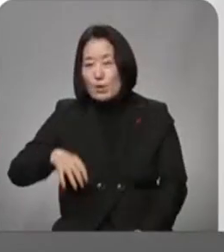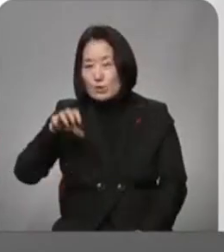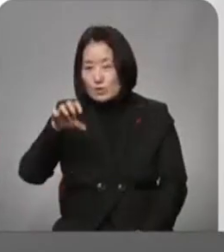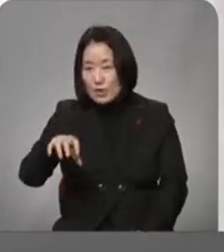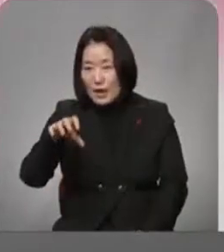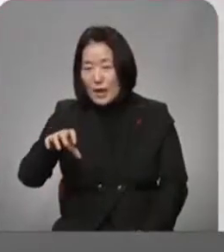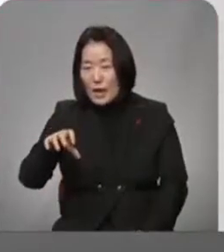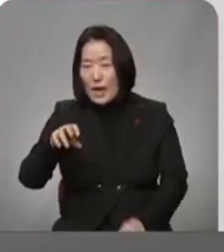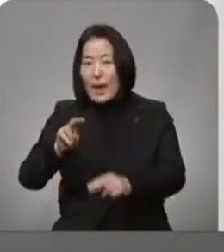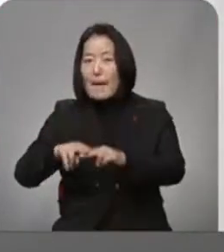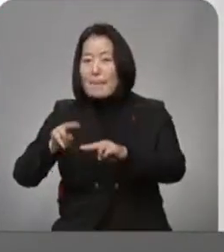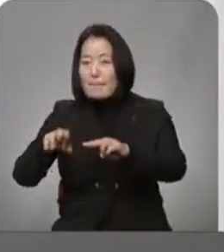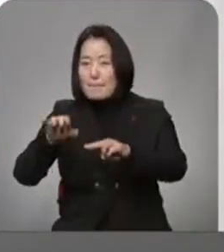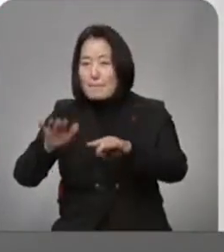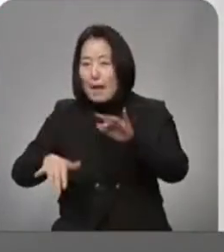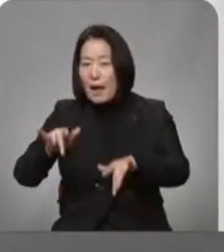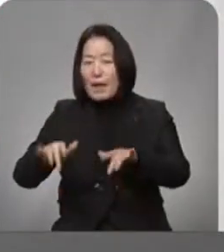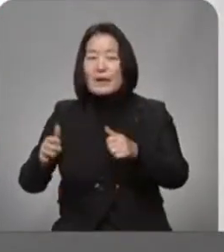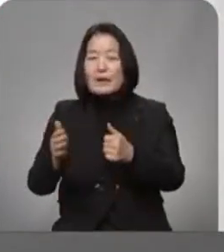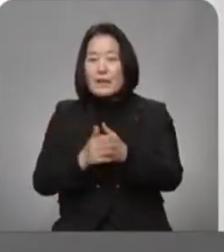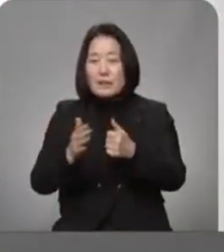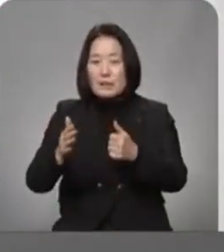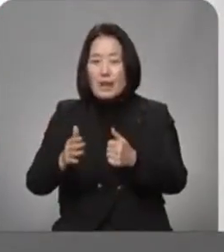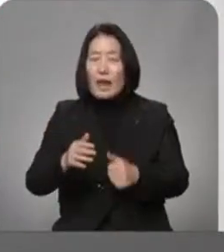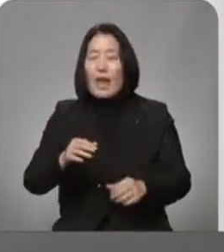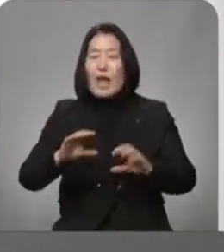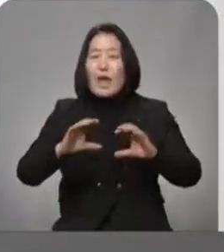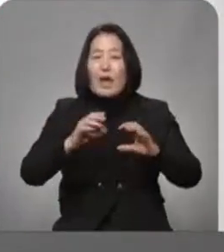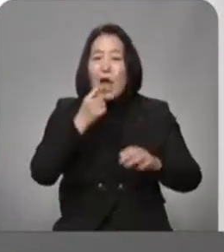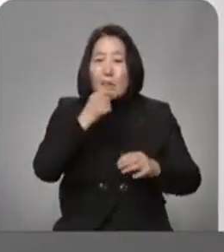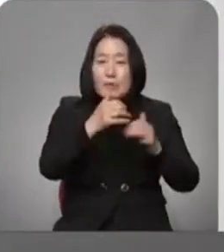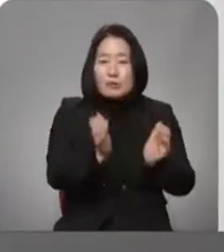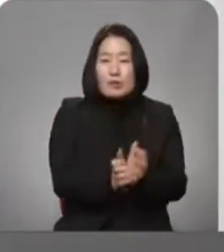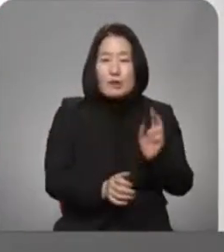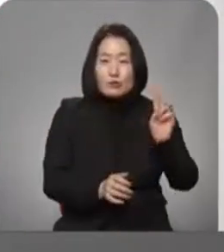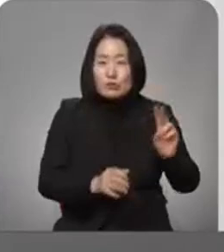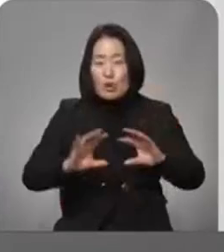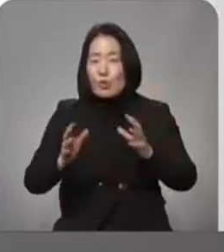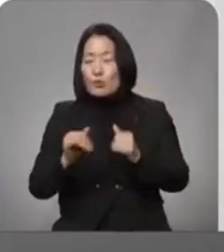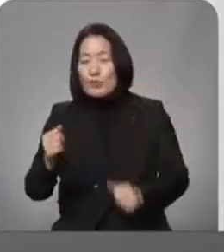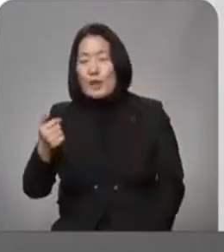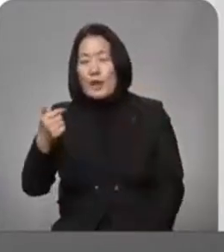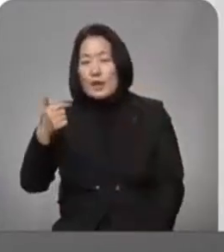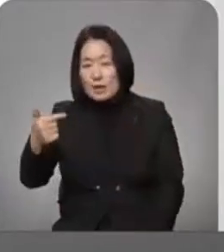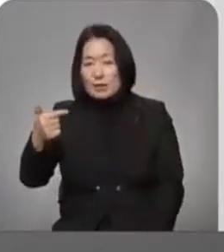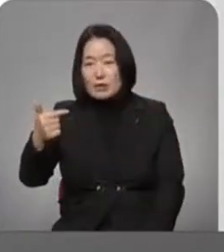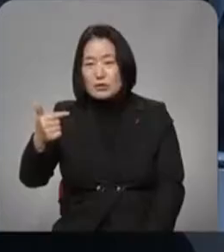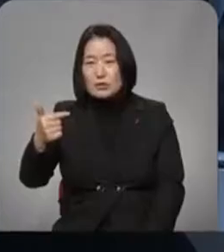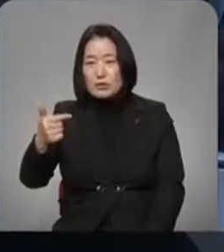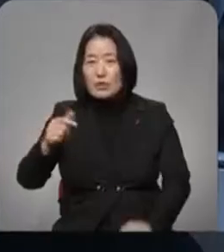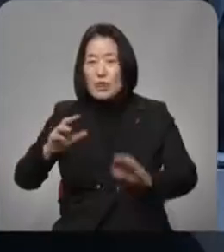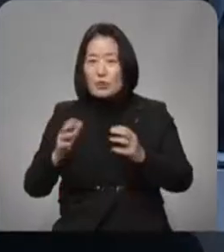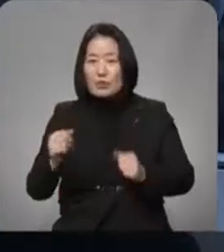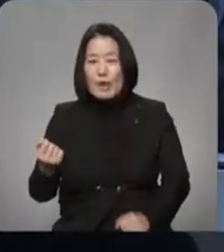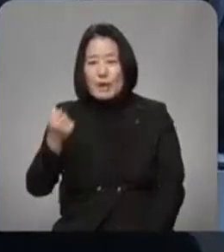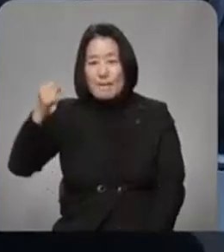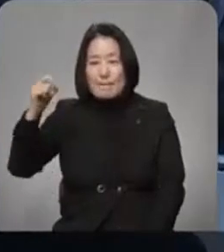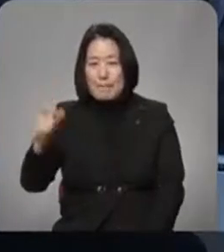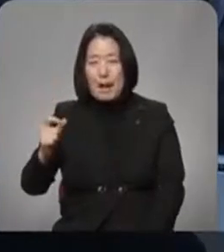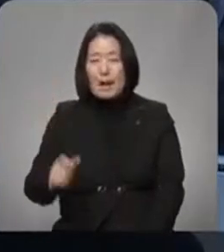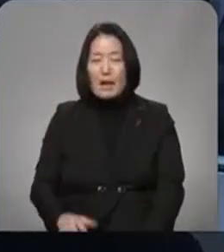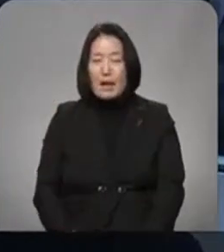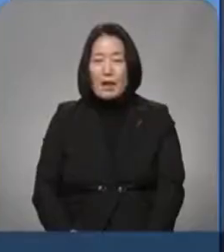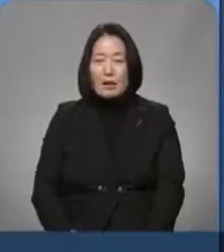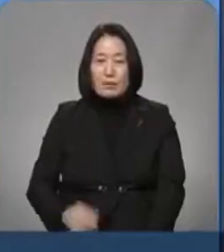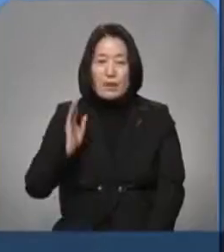당선되면서 강원도는 국민의 힘 여석 민주당 두 석으로 보수 강세 지역으로 자리매김했습니다 특히 대선